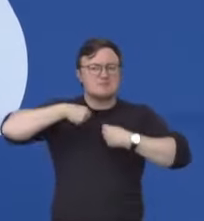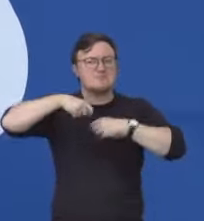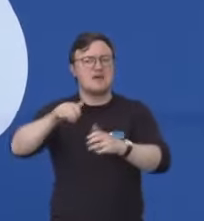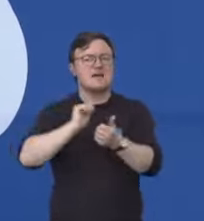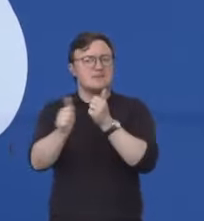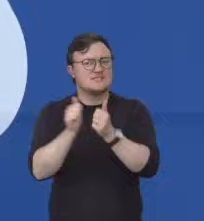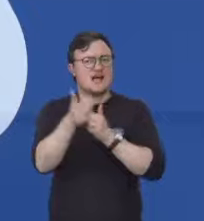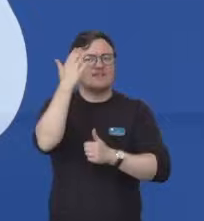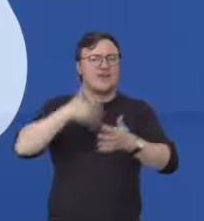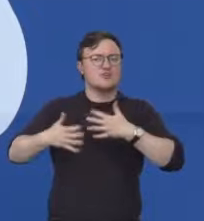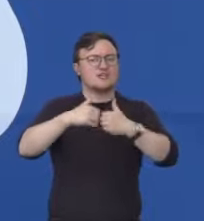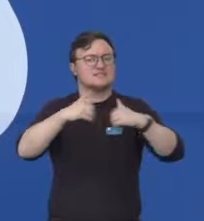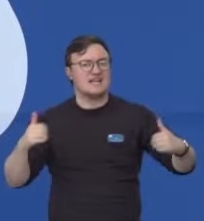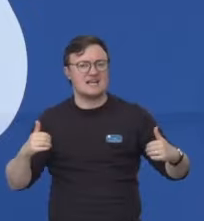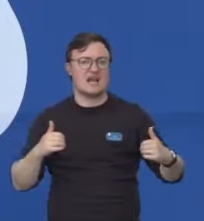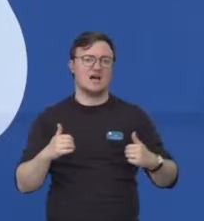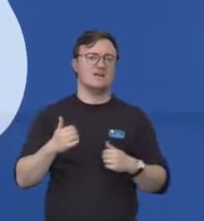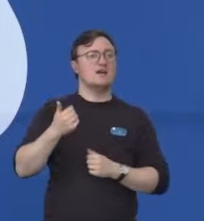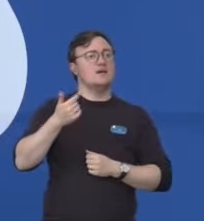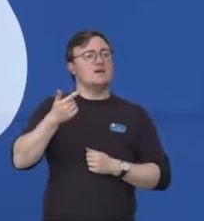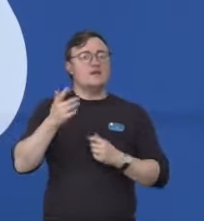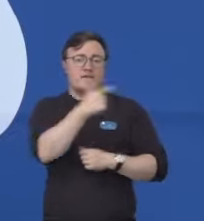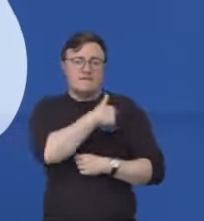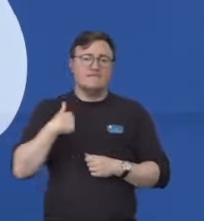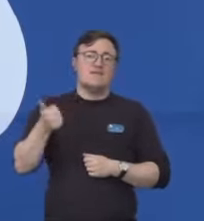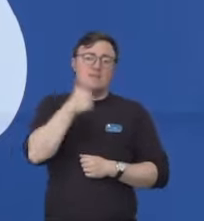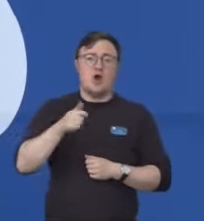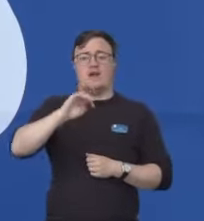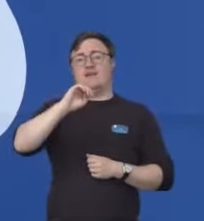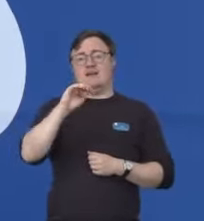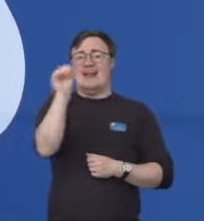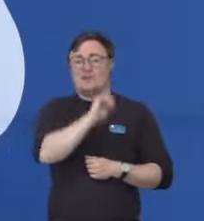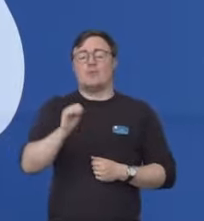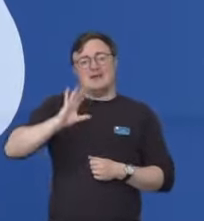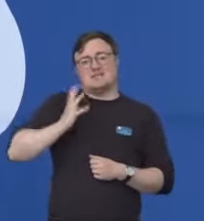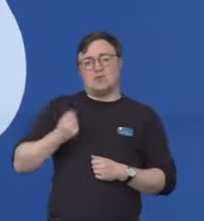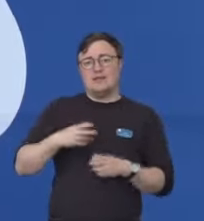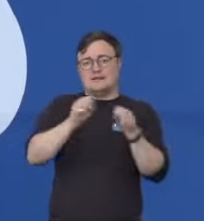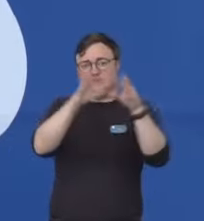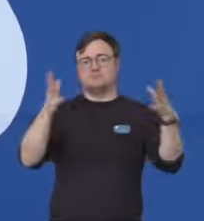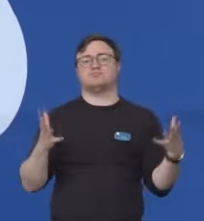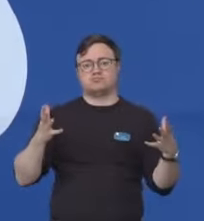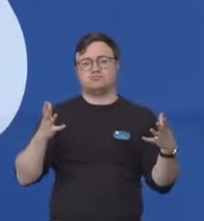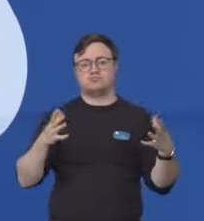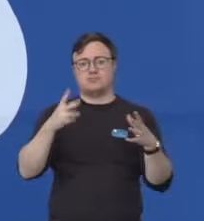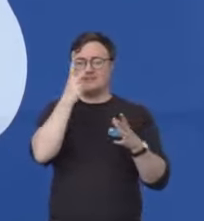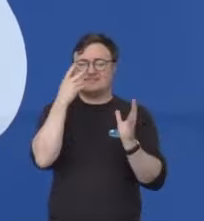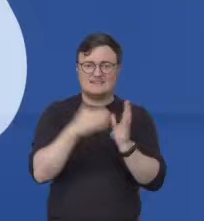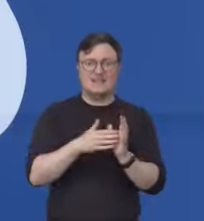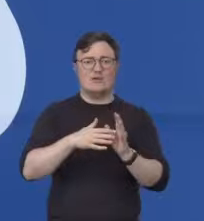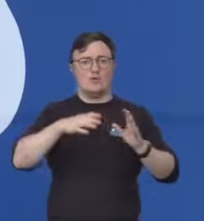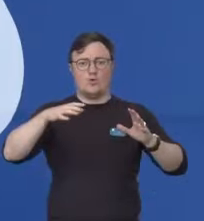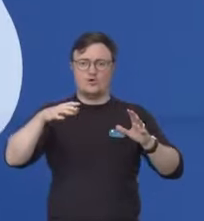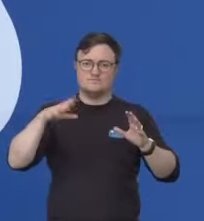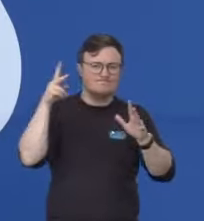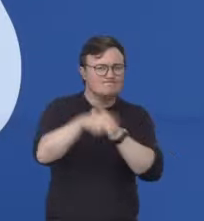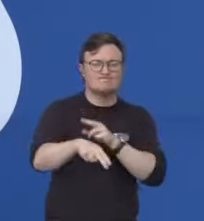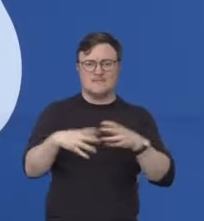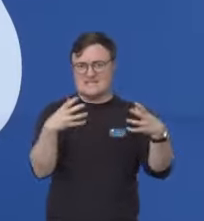Då tror jag bland annat att det handlar om inför en europeisk federal polis så att vi kan se till att bryta gängen. Fortsätt satsa på ännu